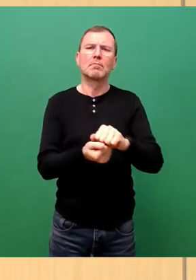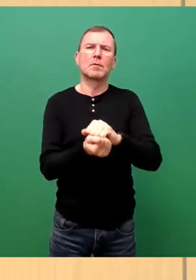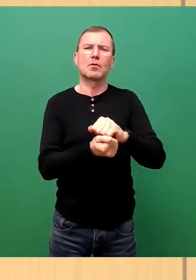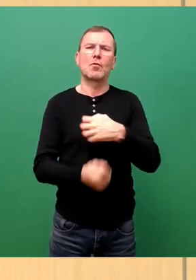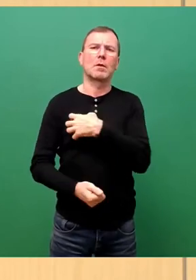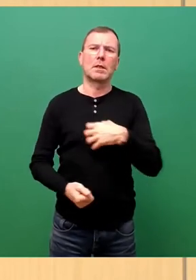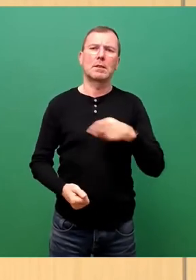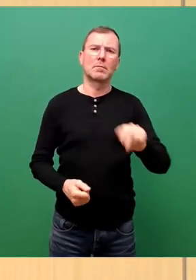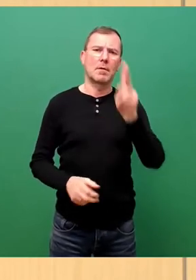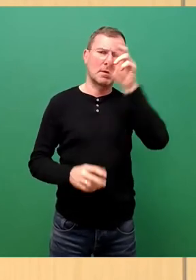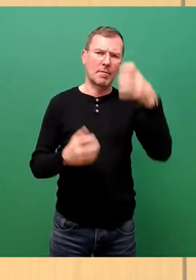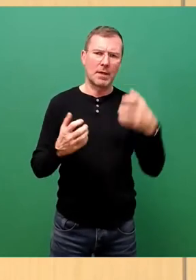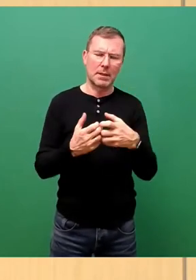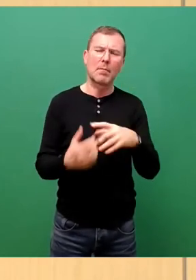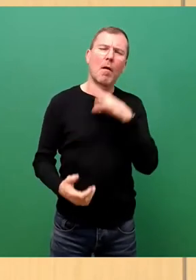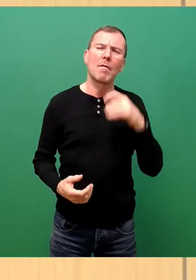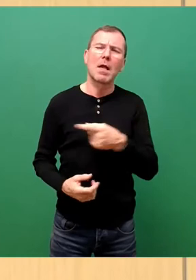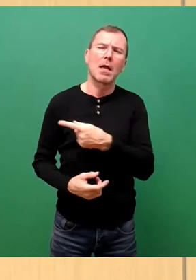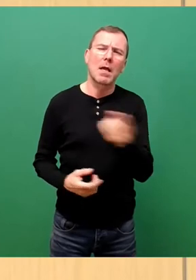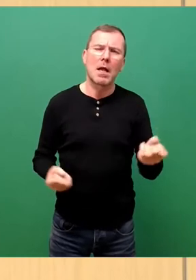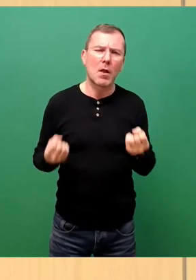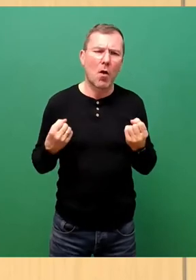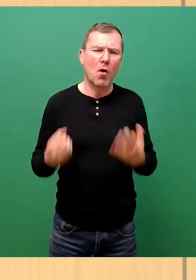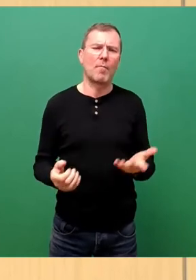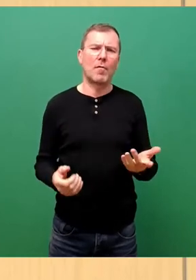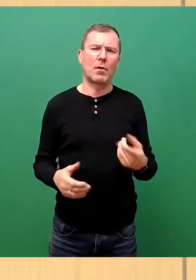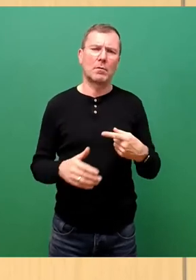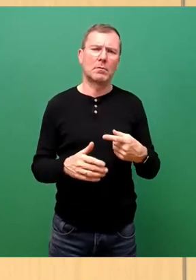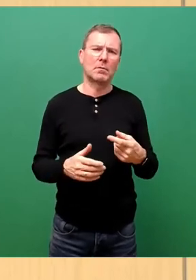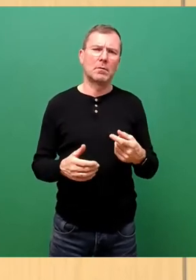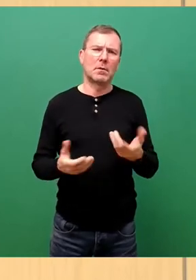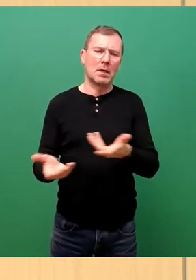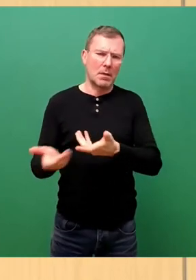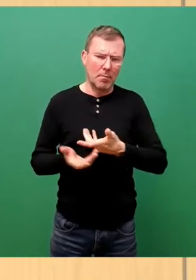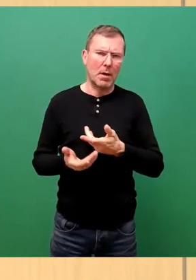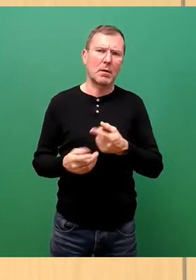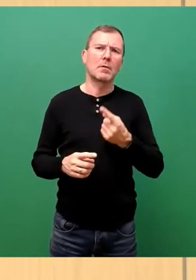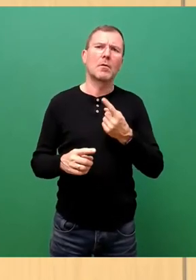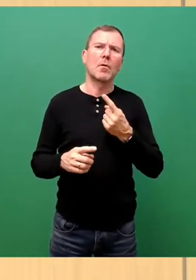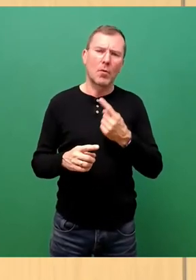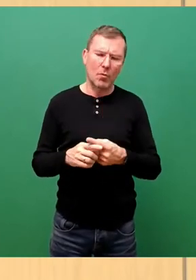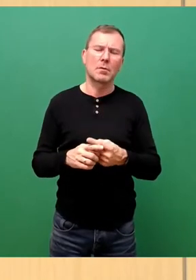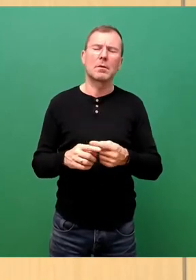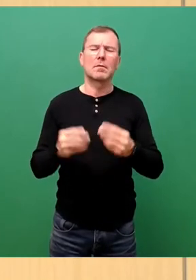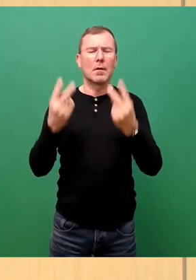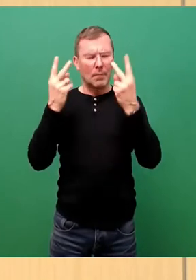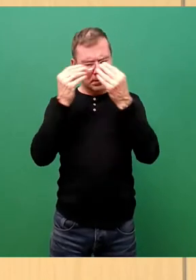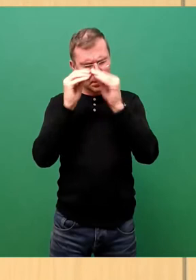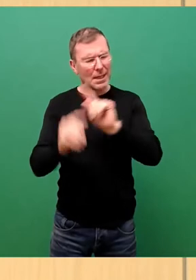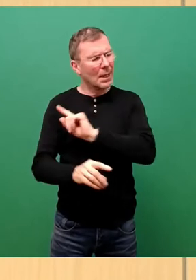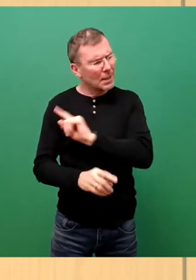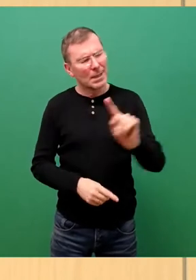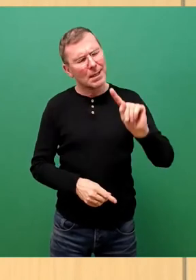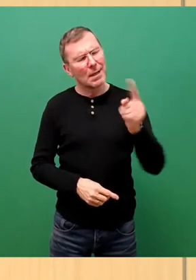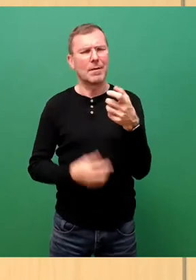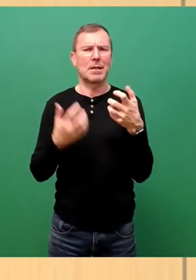die zahlreichen Opfer, die dieser Krieg gefordert hat, und den eindeutigen Appell nie wieder Krieg.